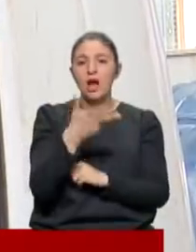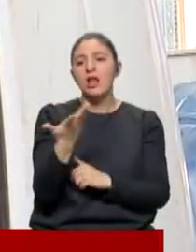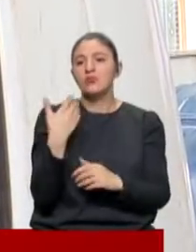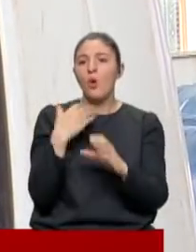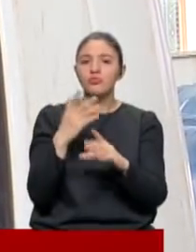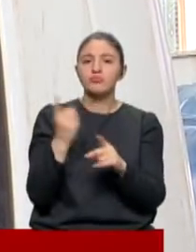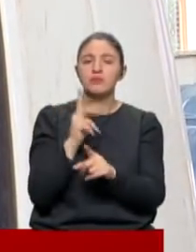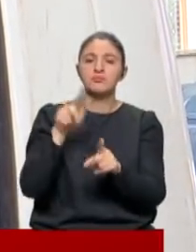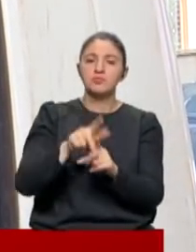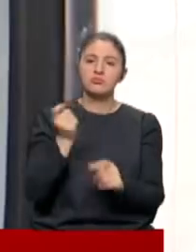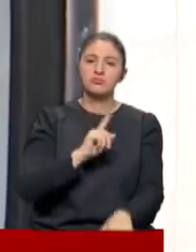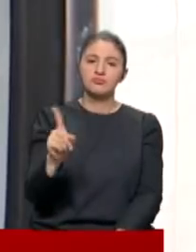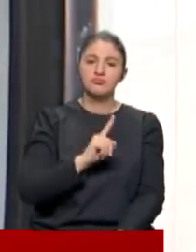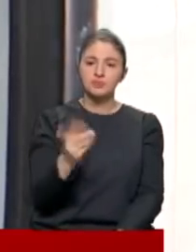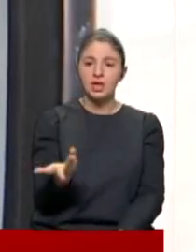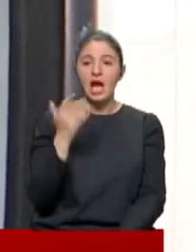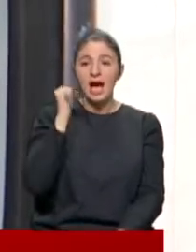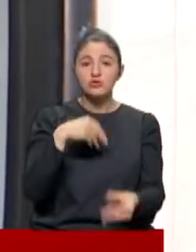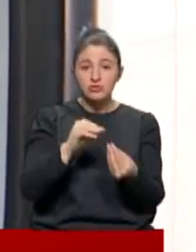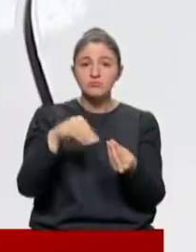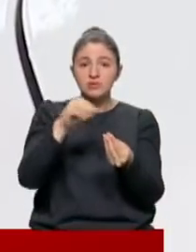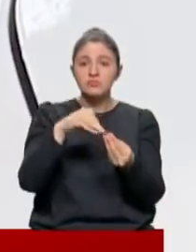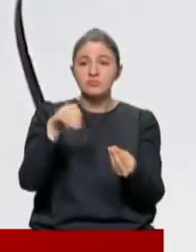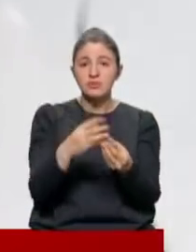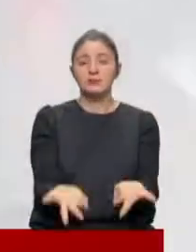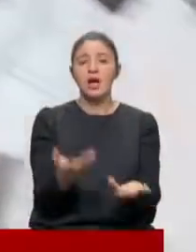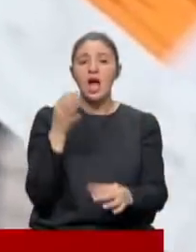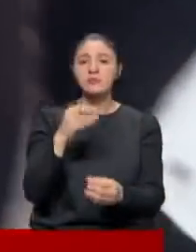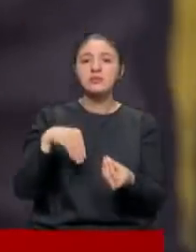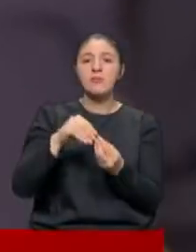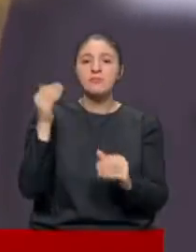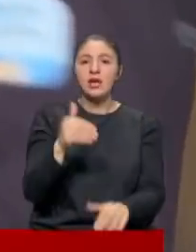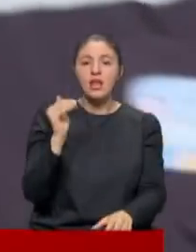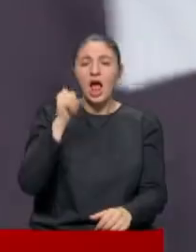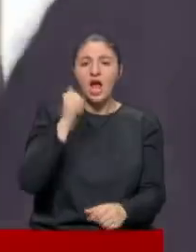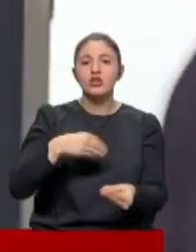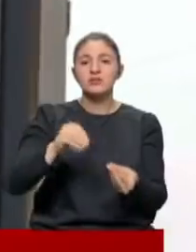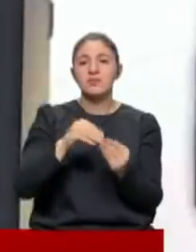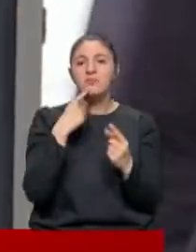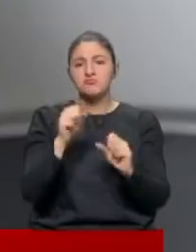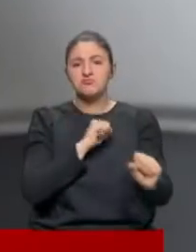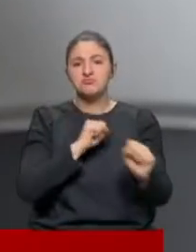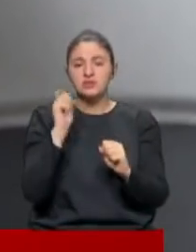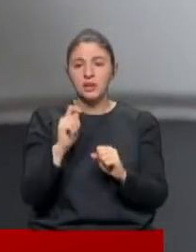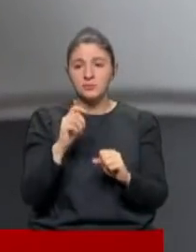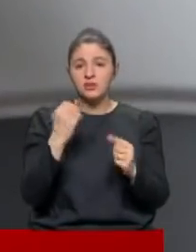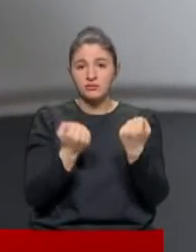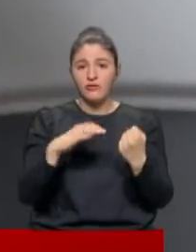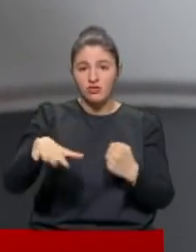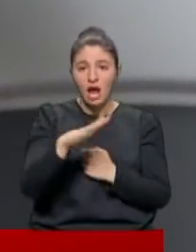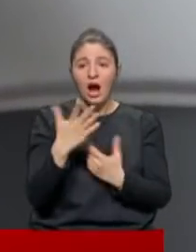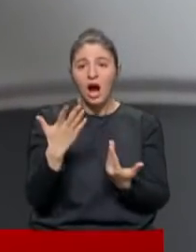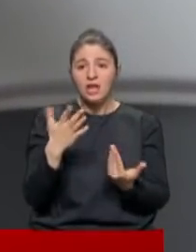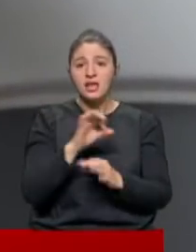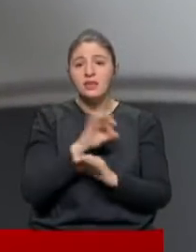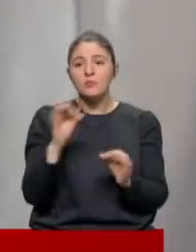toplu taşımayla gidip işimizi görüyoruz. Her gün zam, her gün zam. Sık sık gelen zamlara her gün zam diyerek tepki gösterdi sürücüler.